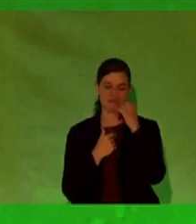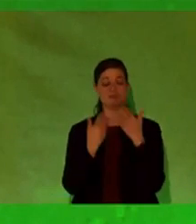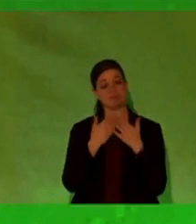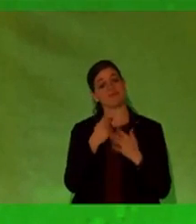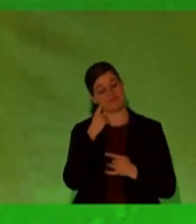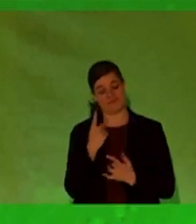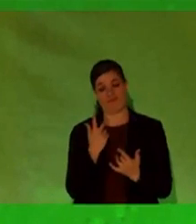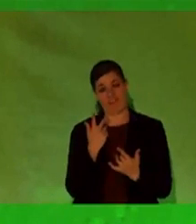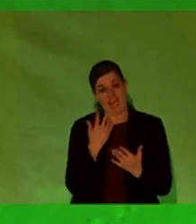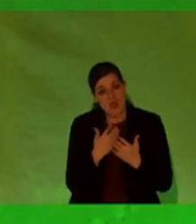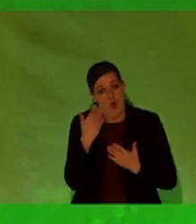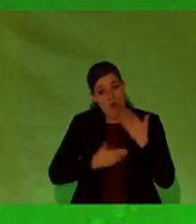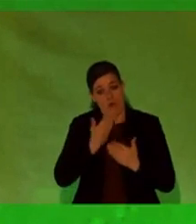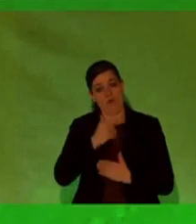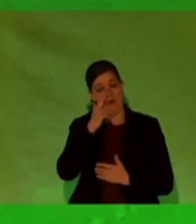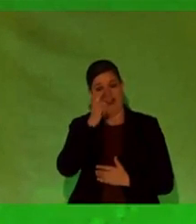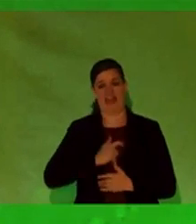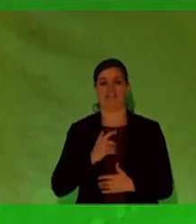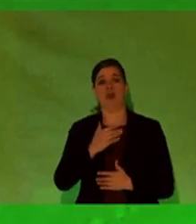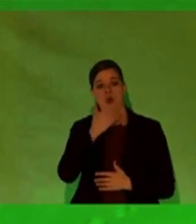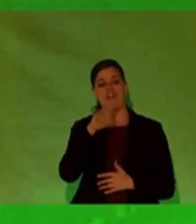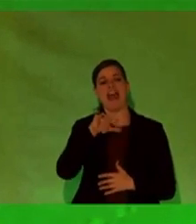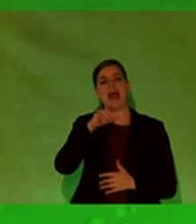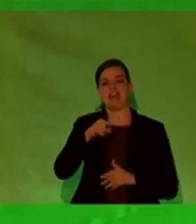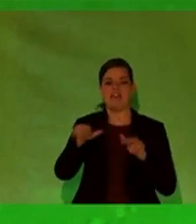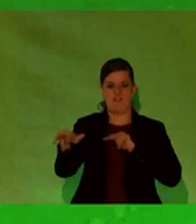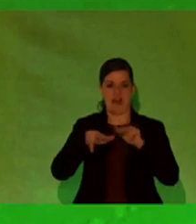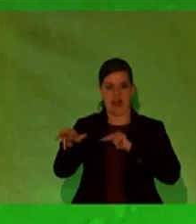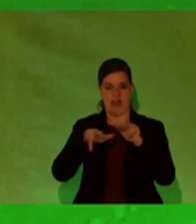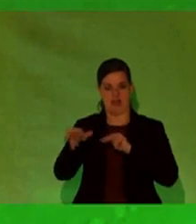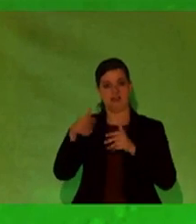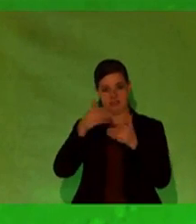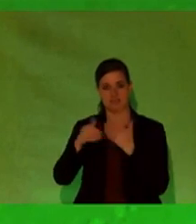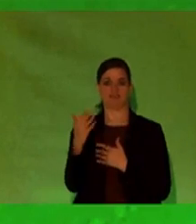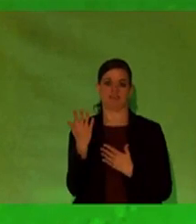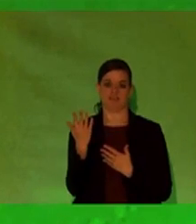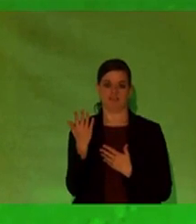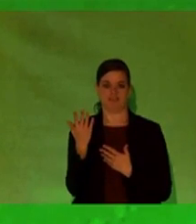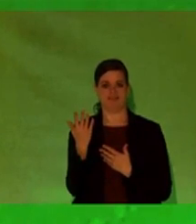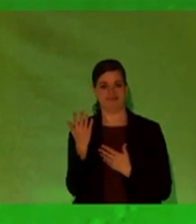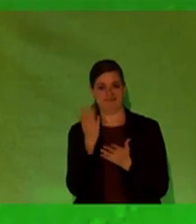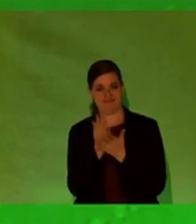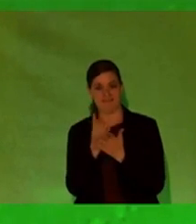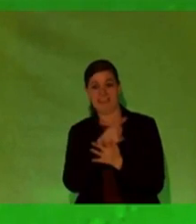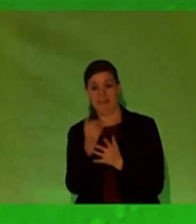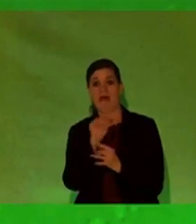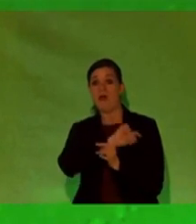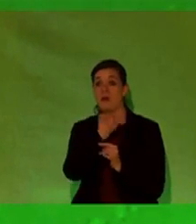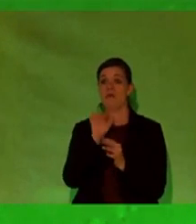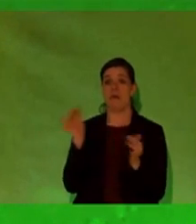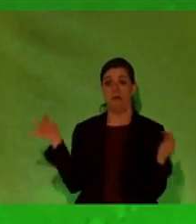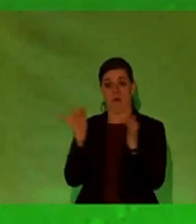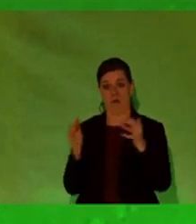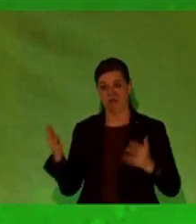ernst gemeint. Also ich hoffe, dass die LAG Verkehr bei dieser Sitzung dann entsprechend aus allen Nähten platzt, wenn ihr alle kommt und mit